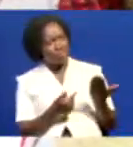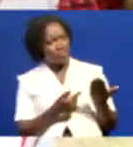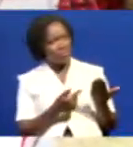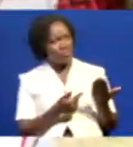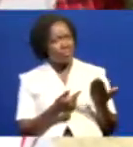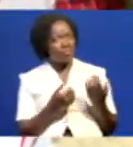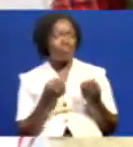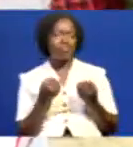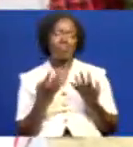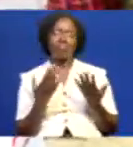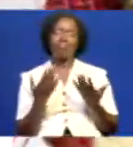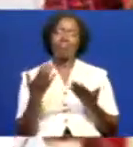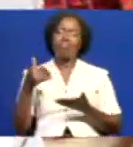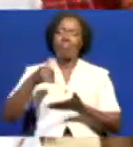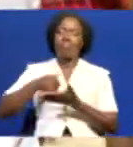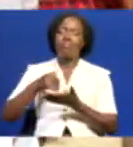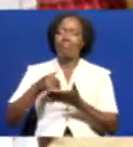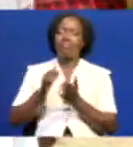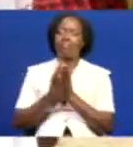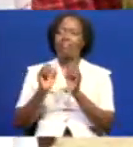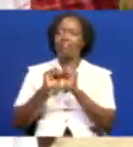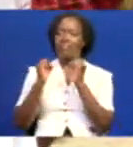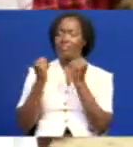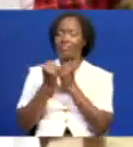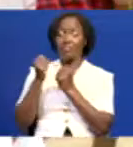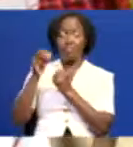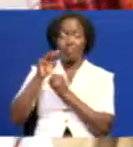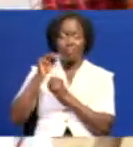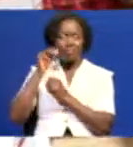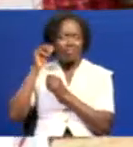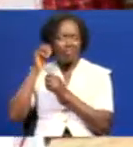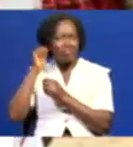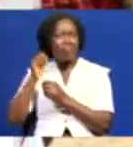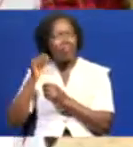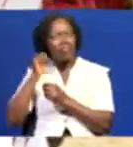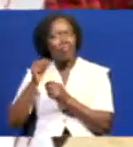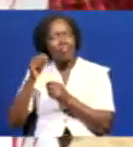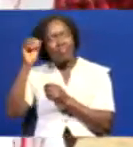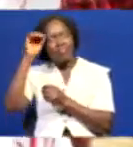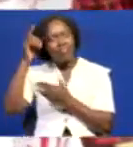Kuna mengi inahusiana sana na jamii ya maa. Maoni yako ni yapi?